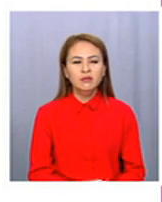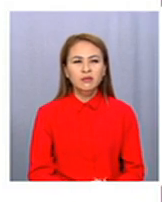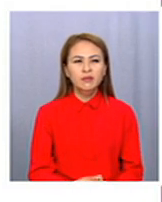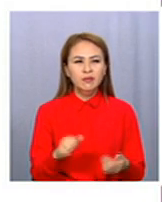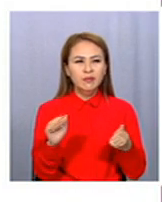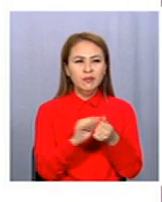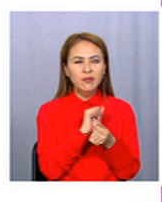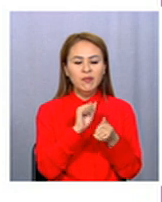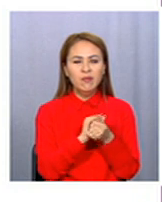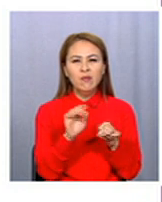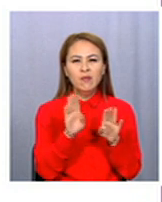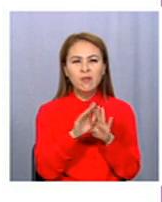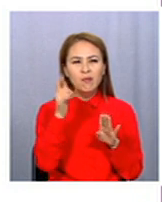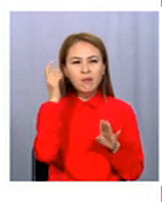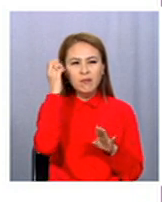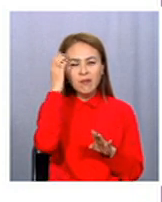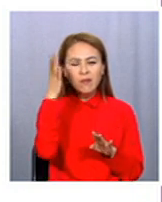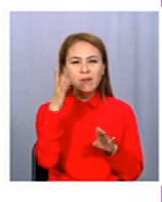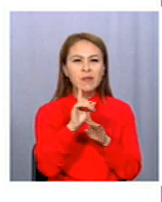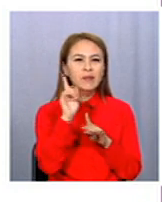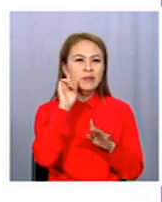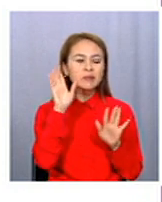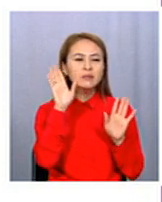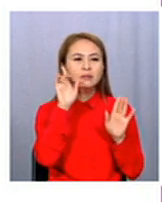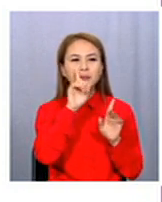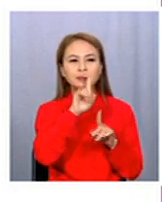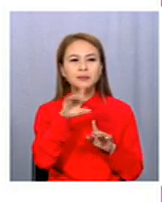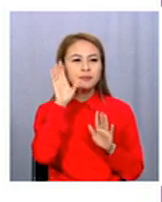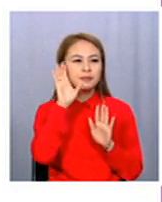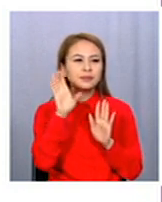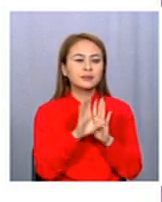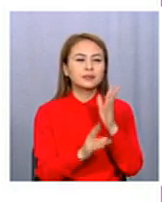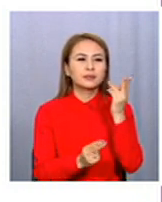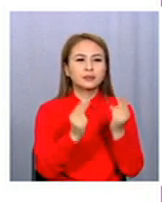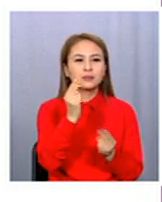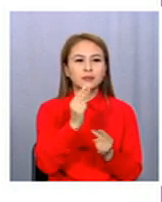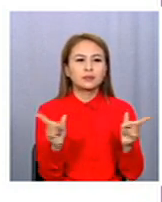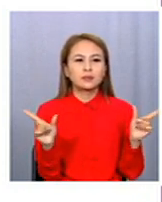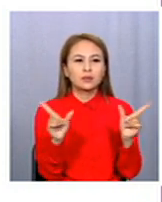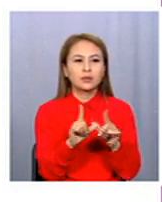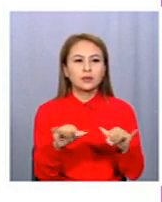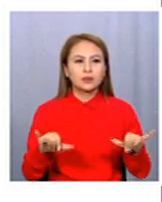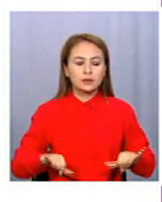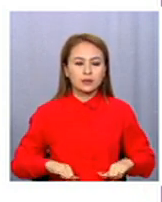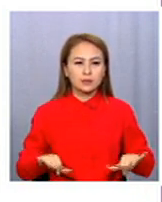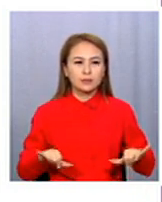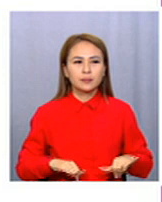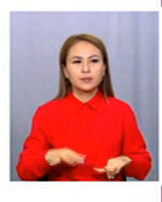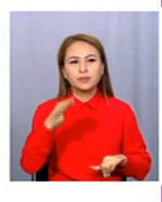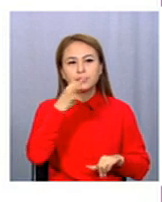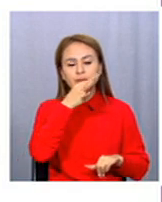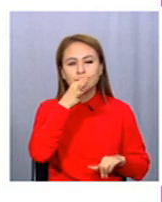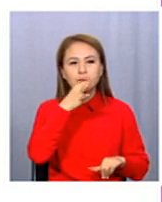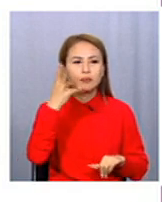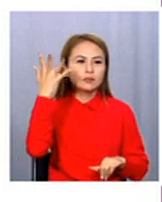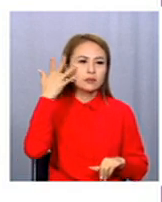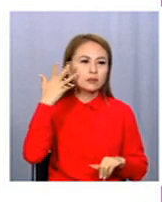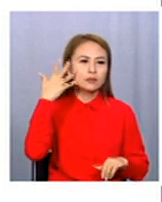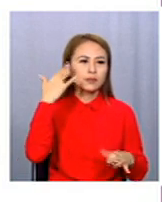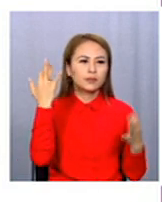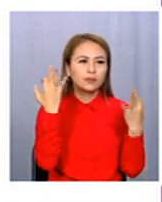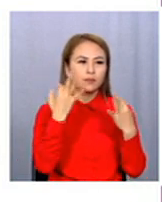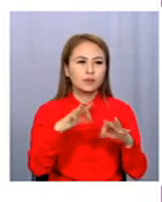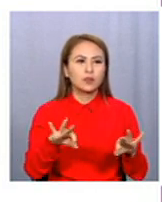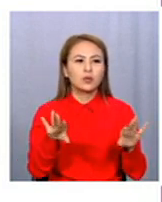Құрғақ ақылды құлақтарына қыстырмай, ойнақ салатын қос тентек, ертегі деген кезде еріксіз